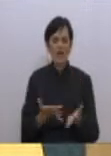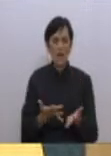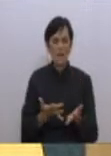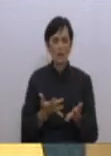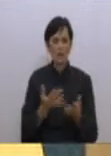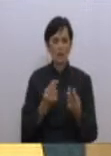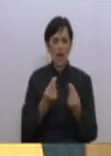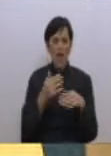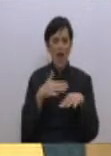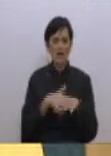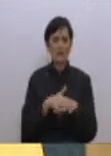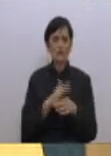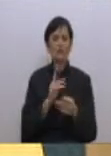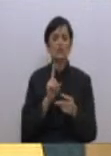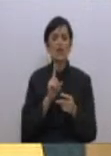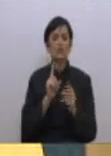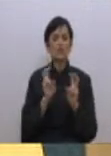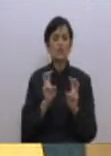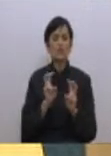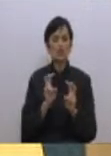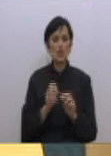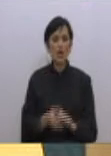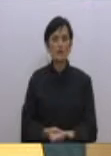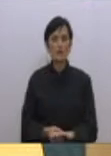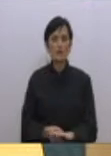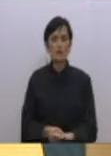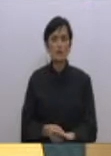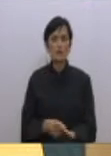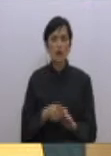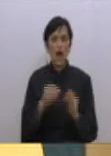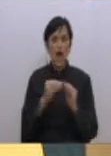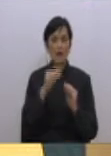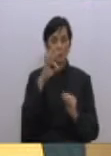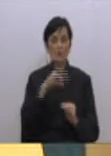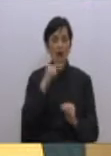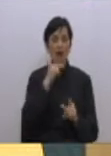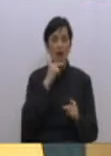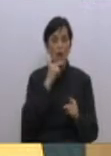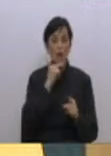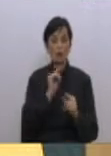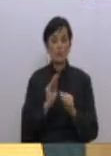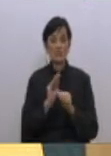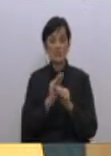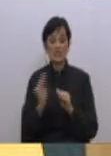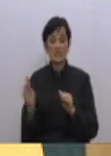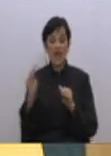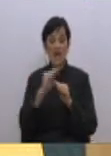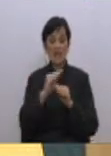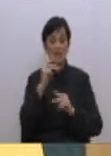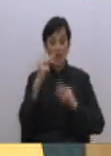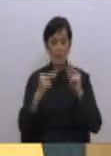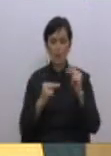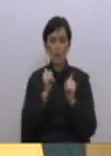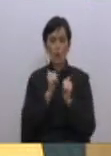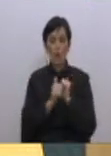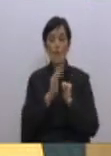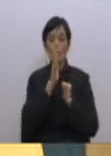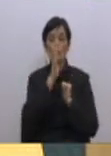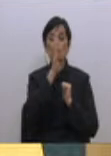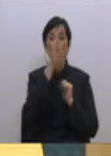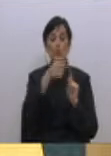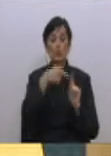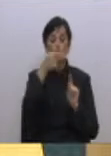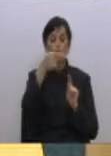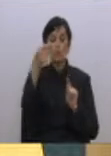არითმეტიკა, ეს ნიშნავს, რომ 10% ეკონომიკურ ზრდას თუ დავამატებთ იმ დეფლატორსაც, ყოველ 5 წელიწადში